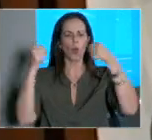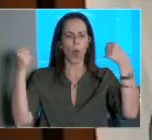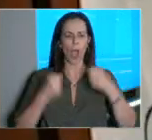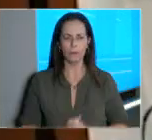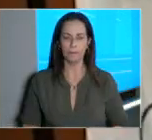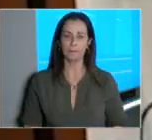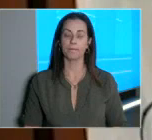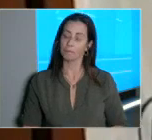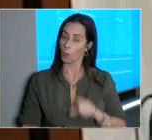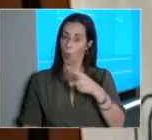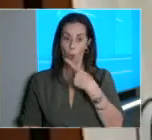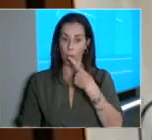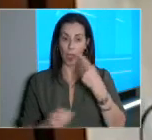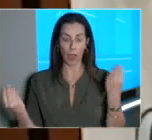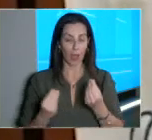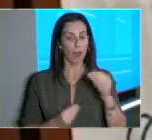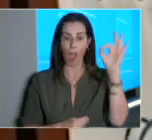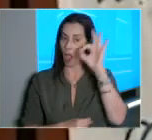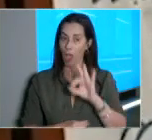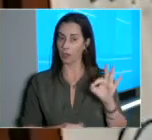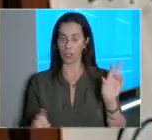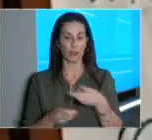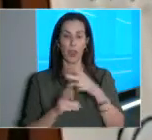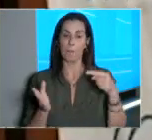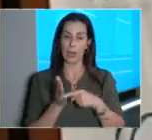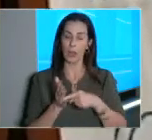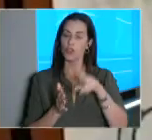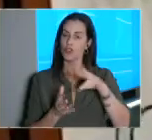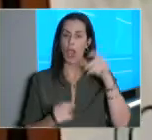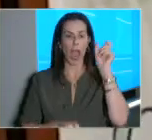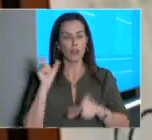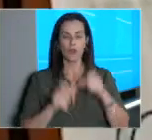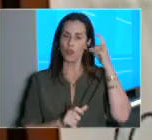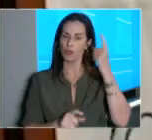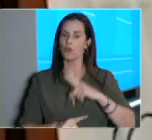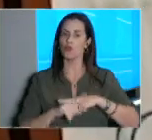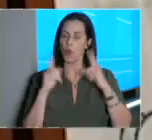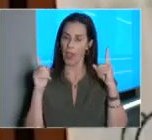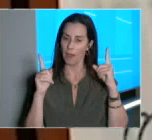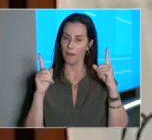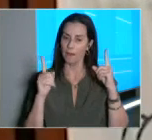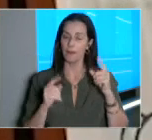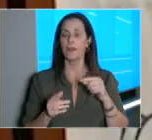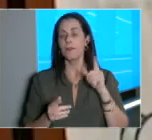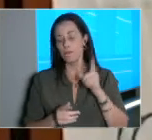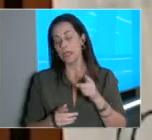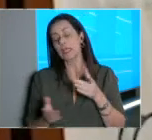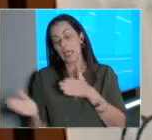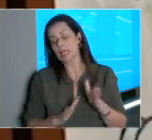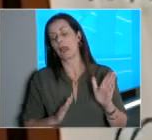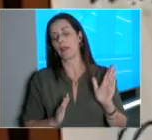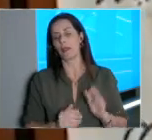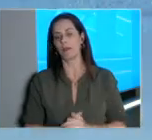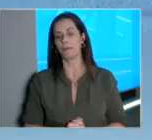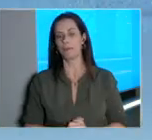ההלכה. לדבריו, הדבר עדיין אינו אפשרי, מכיוון שיש עוד אנשים שחושבים אחרת, וצריך להסתדר איתם